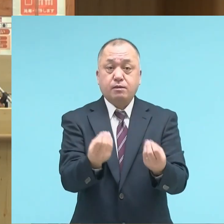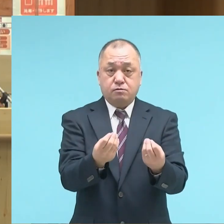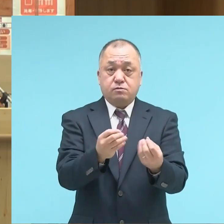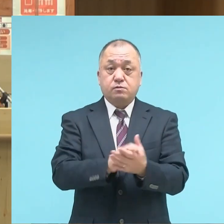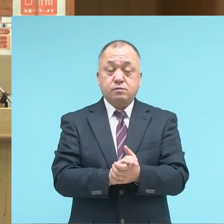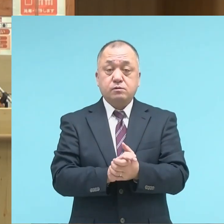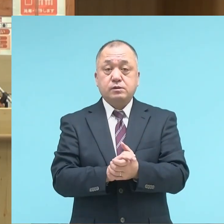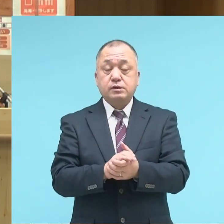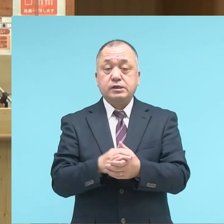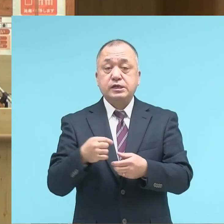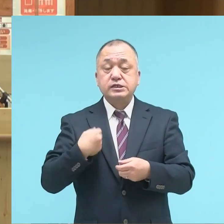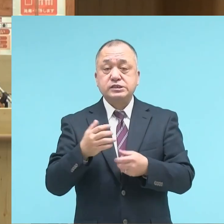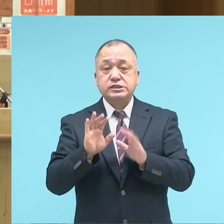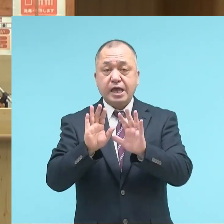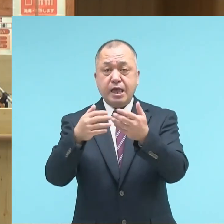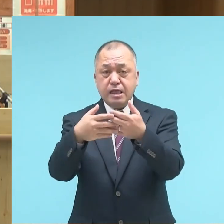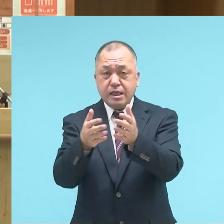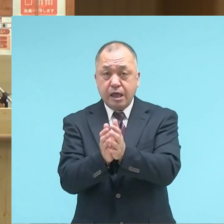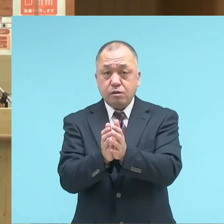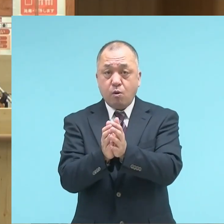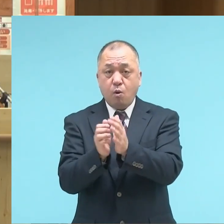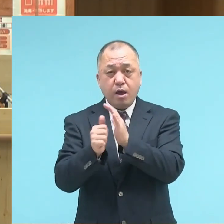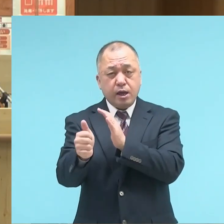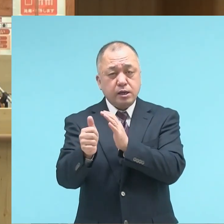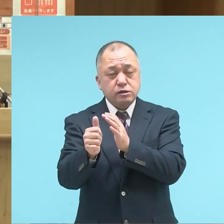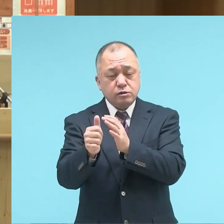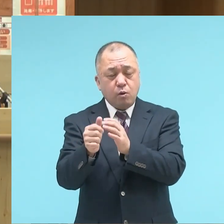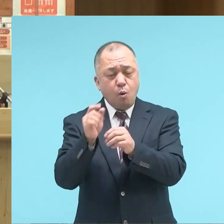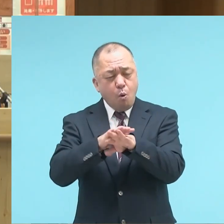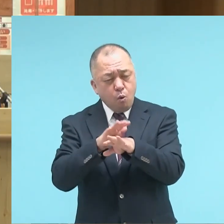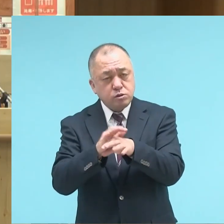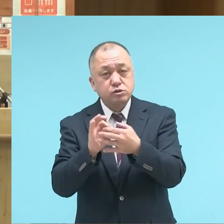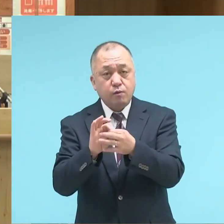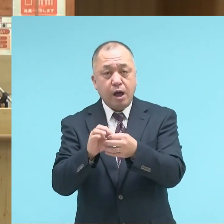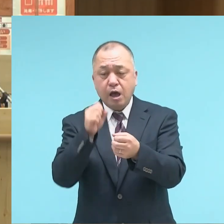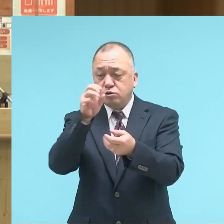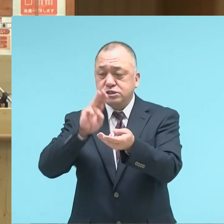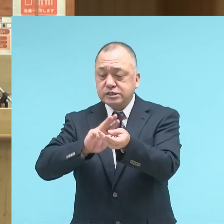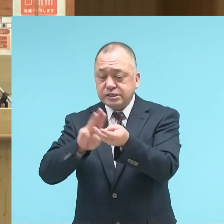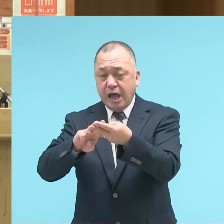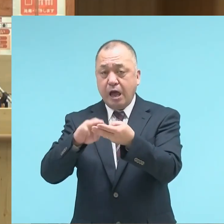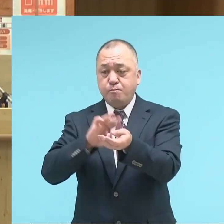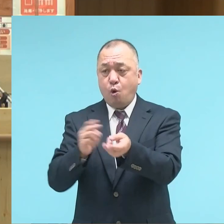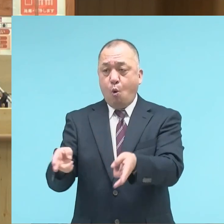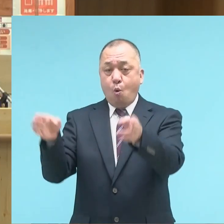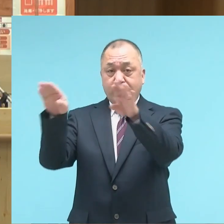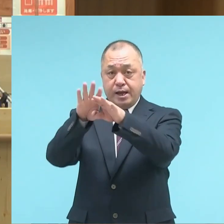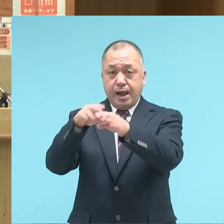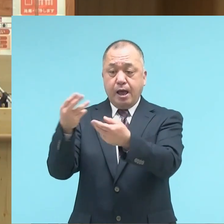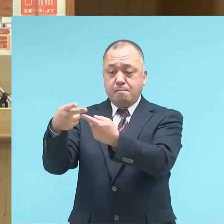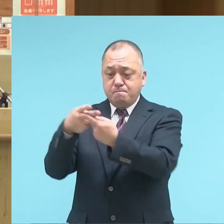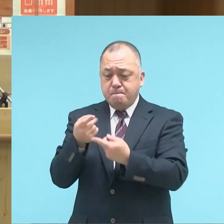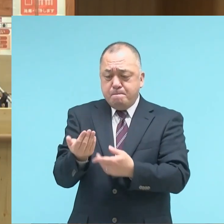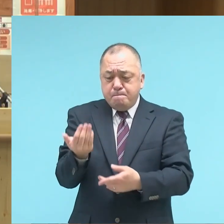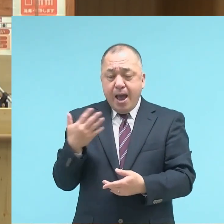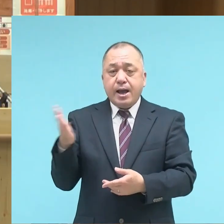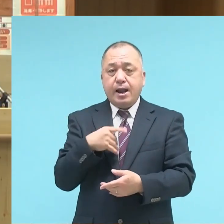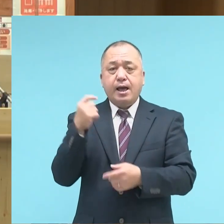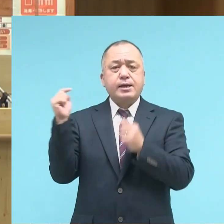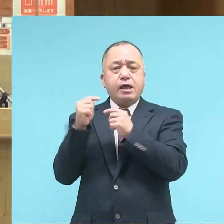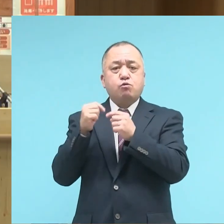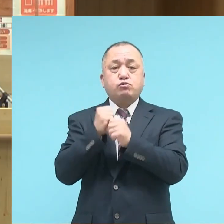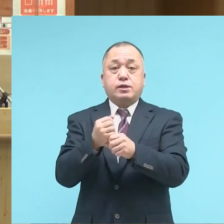という選択肢については、吉田病院から手紙が来る前から私はその可能性について検討してくれと、沖縄